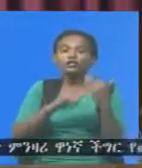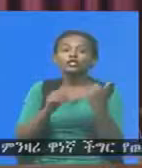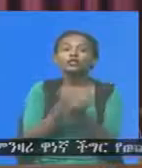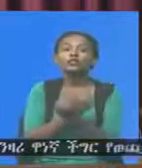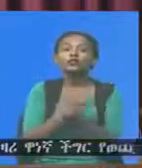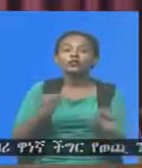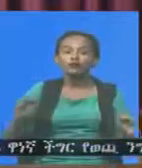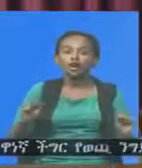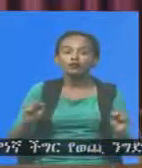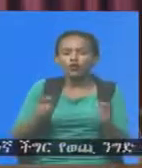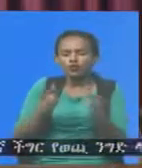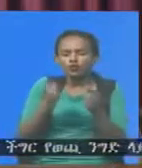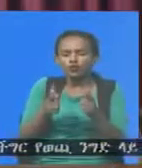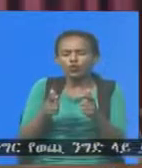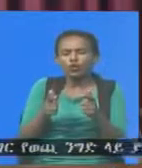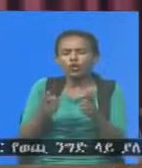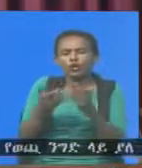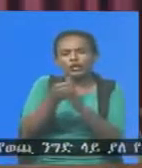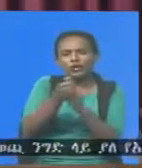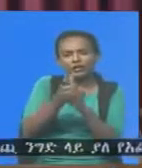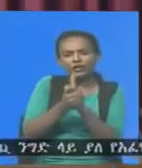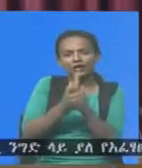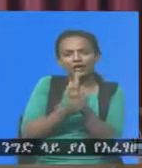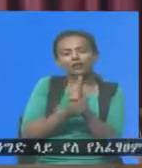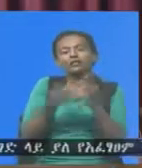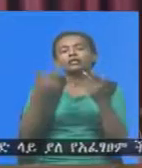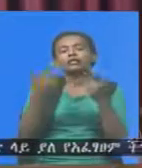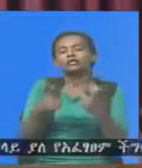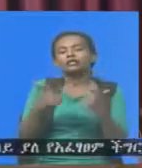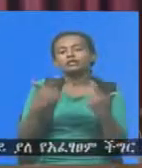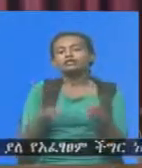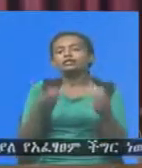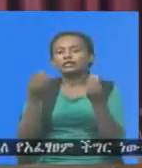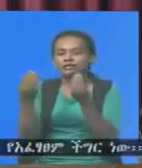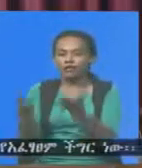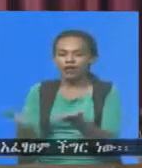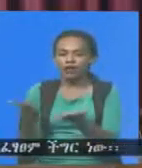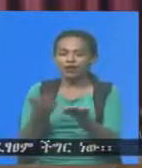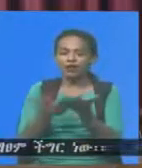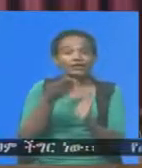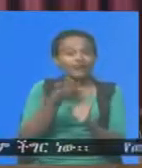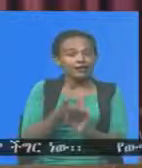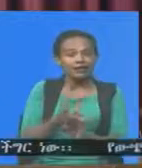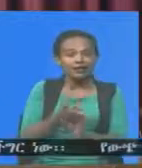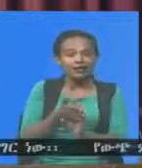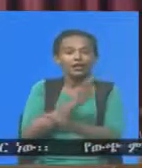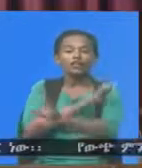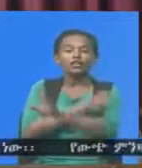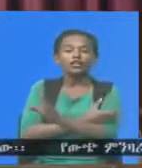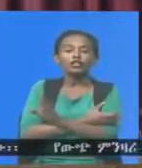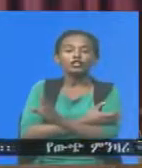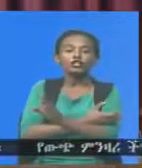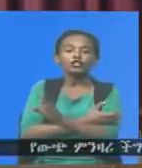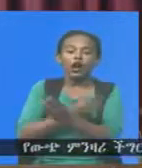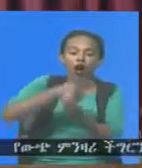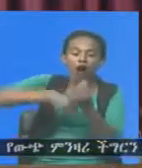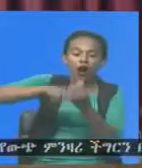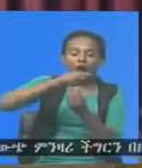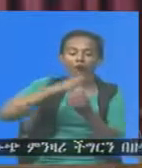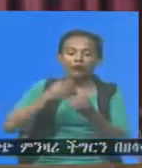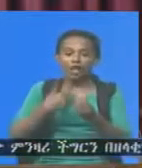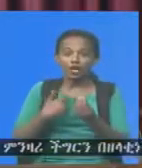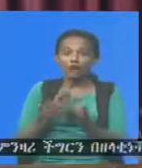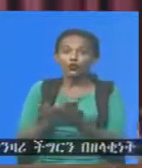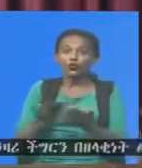ቶሎ ለመጠገንም እድል ይሰጣል። ከዚህ አንጻር ኢነርጂ ሴክተር አካባቢ ያለውን